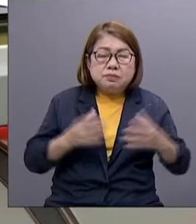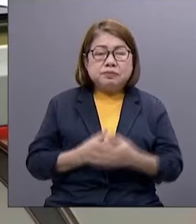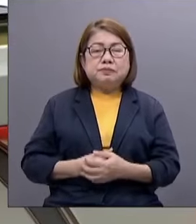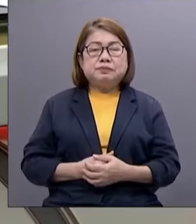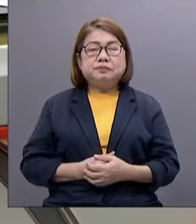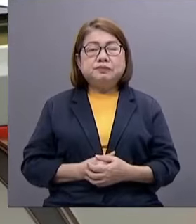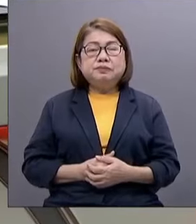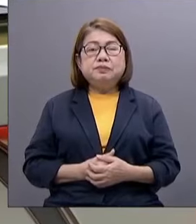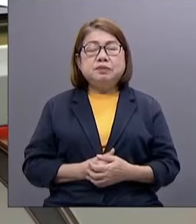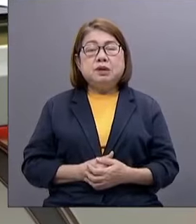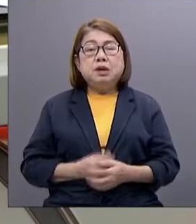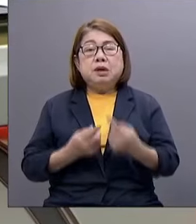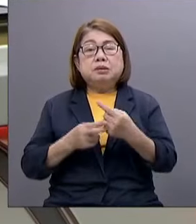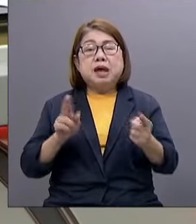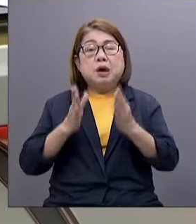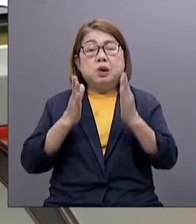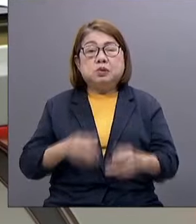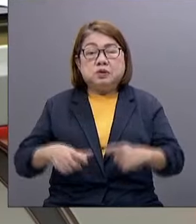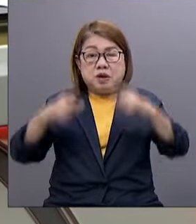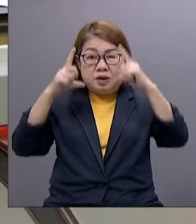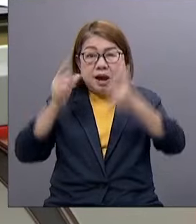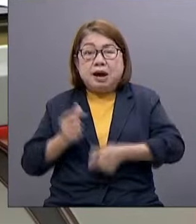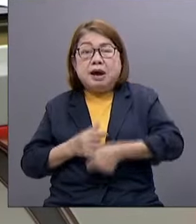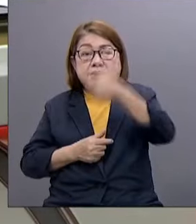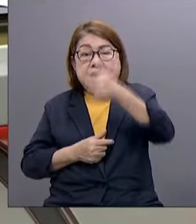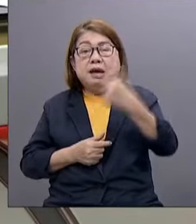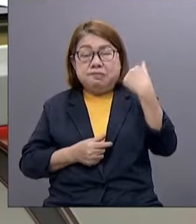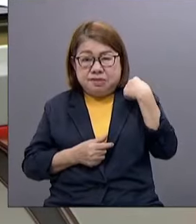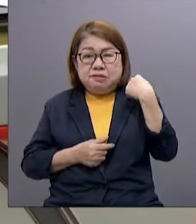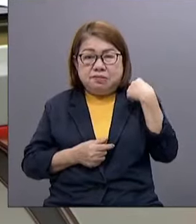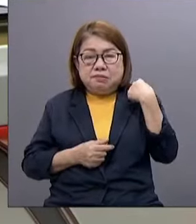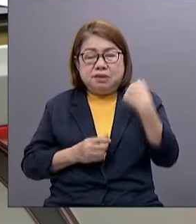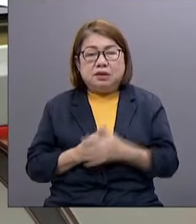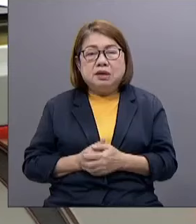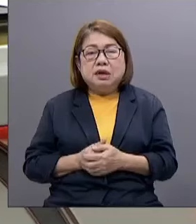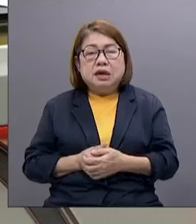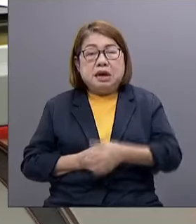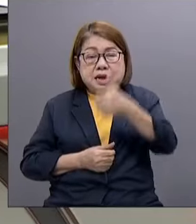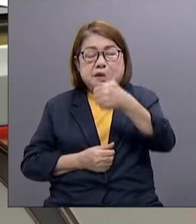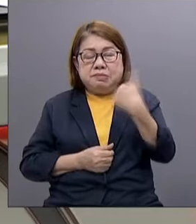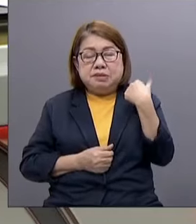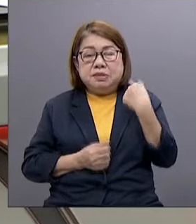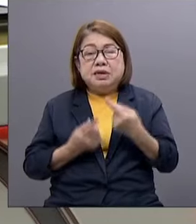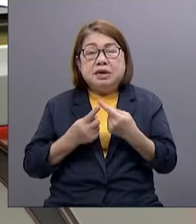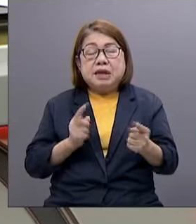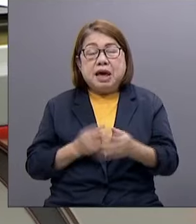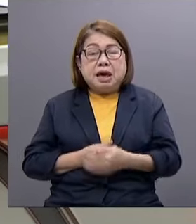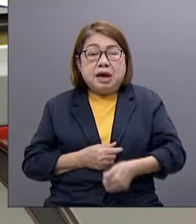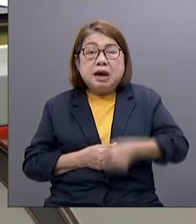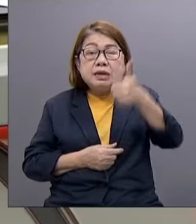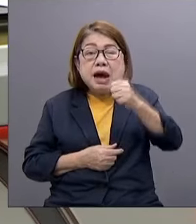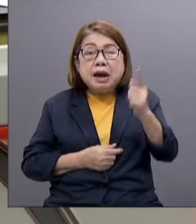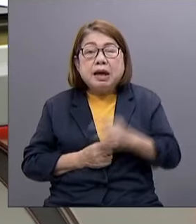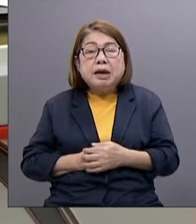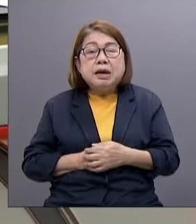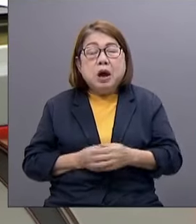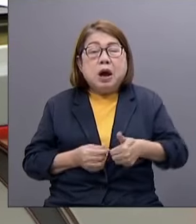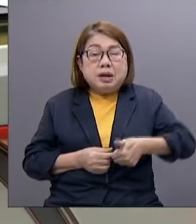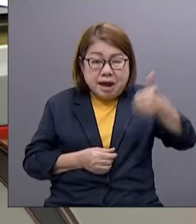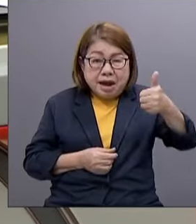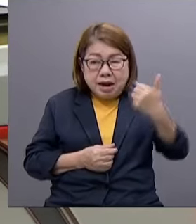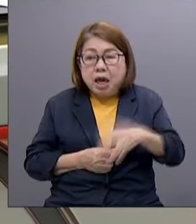แต่ทีนี้ค่ะคนดังที่ผ่านเข้ารอบไปก็มีไม่น้อยนะคะเพียงแต่ว่าถ้ามีทั้งคนดังที่ตกรอบ